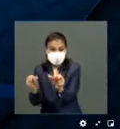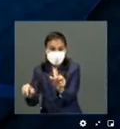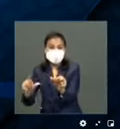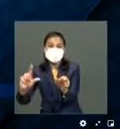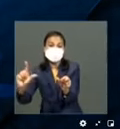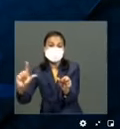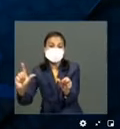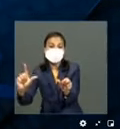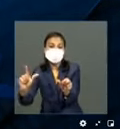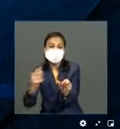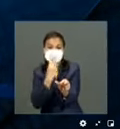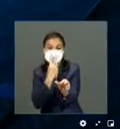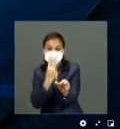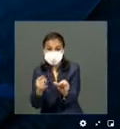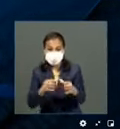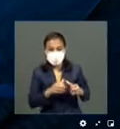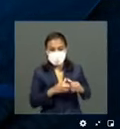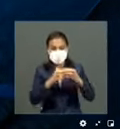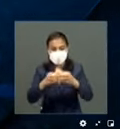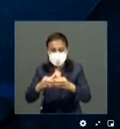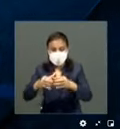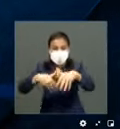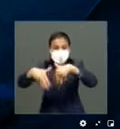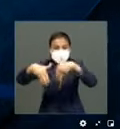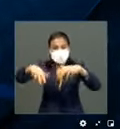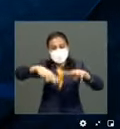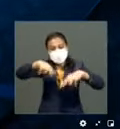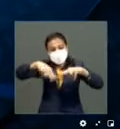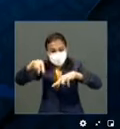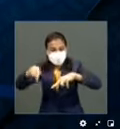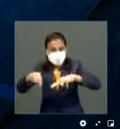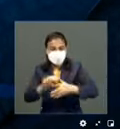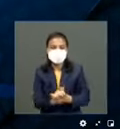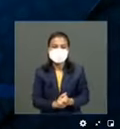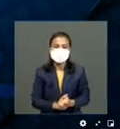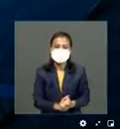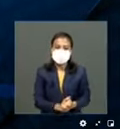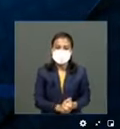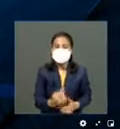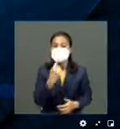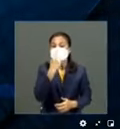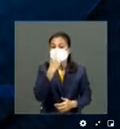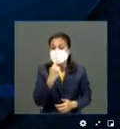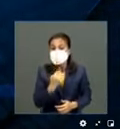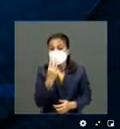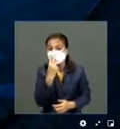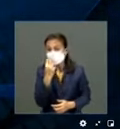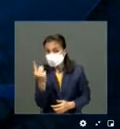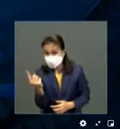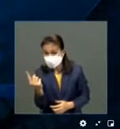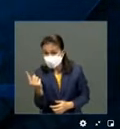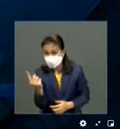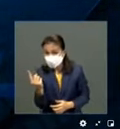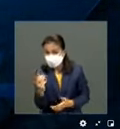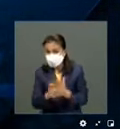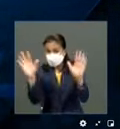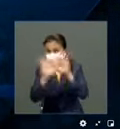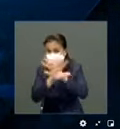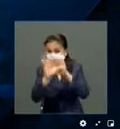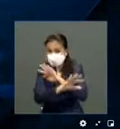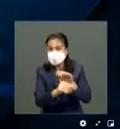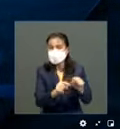องๆเป็นการพบจากการคัดกรองเชิงรุกในชุมชนทิศทางของกราฟสีแดงยังมีลักษณะค่อนข้